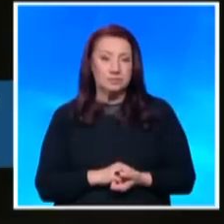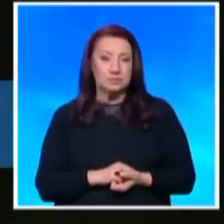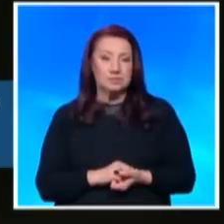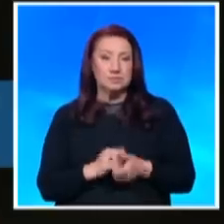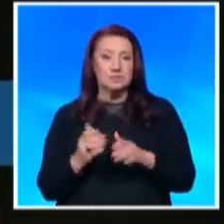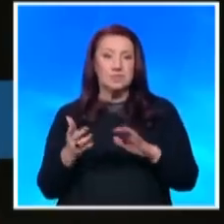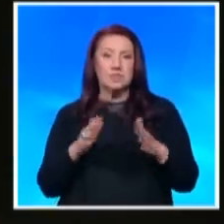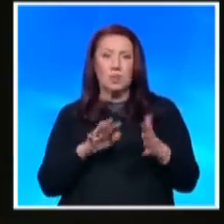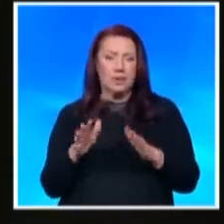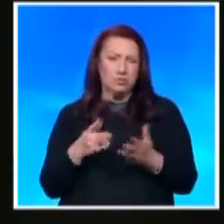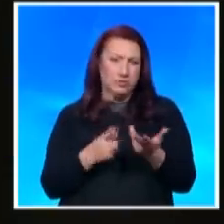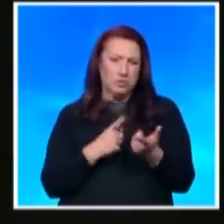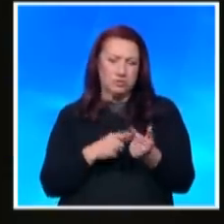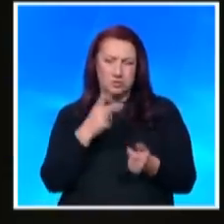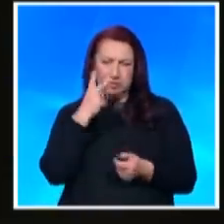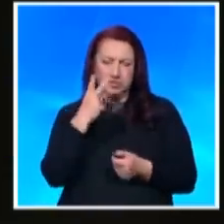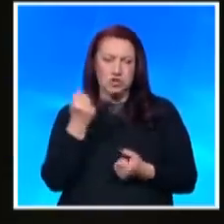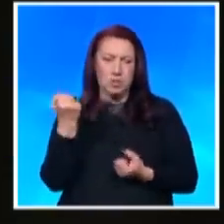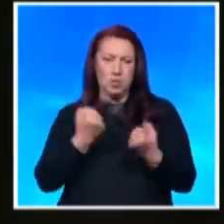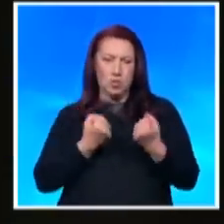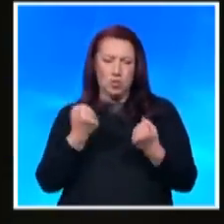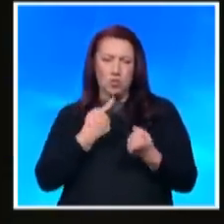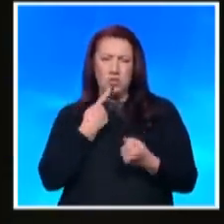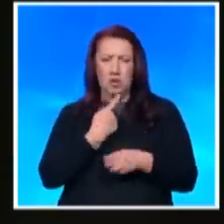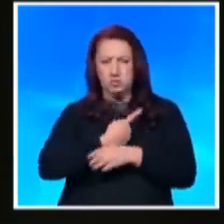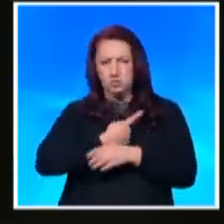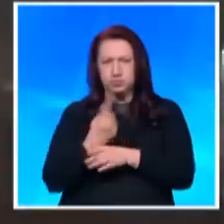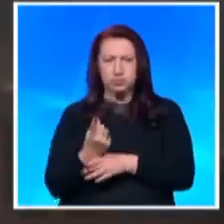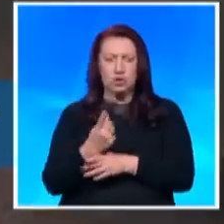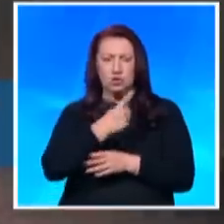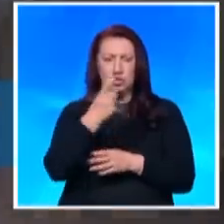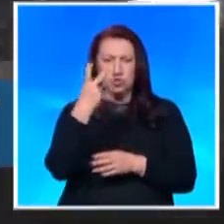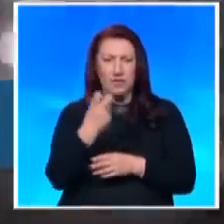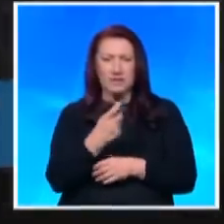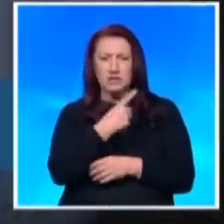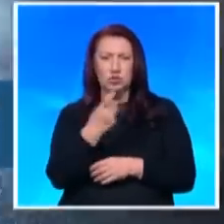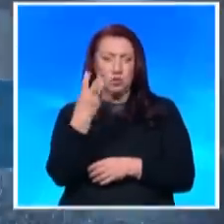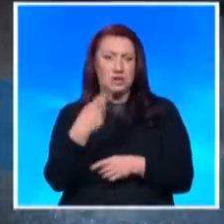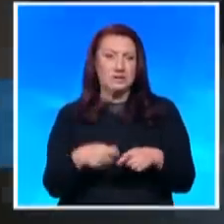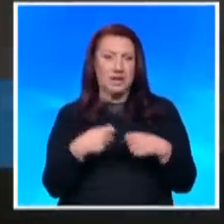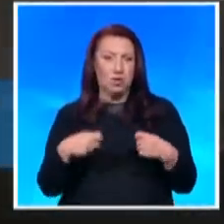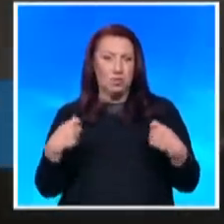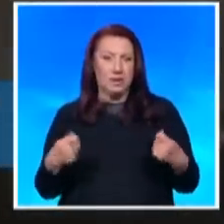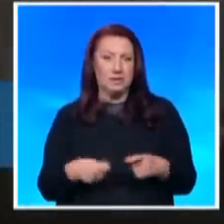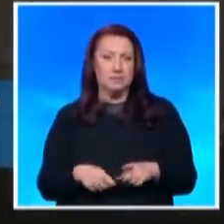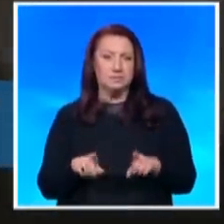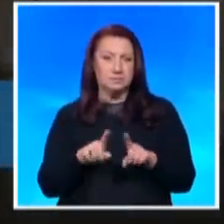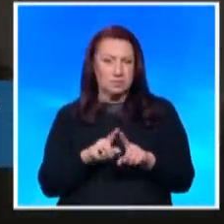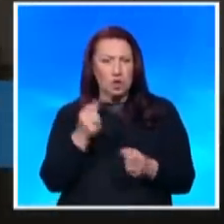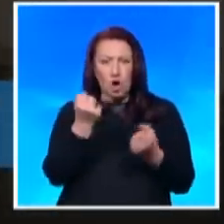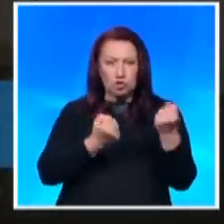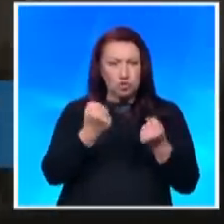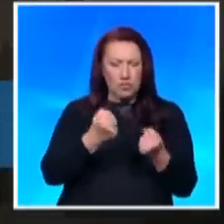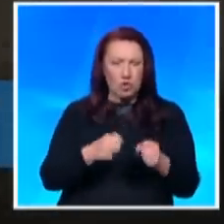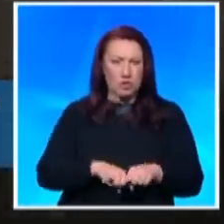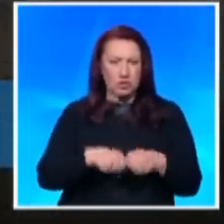Обикновено често виждам автомобили, които нагоре се дигат до около 120-130. Освен шофьори-нарушители, екипът ни